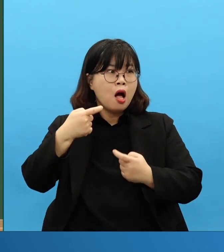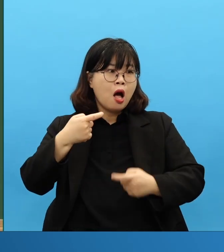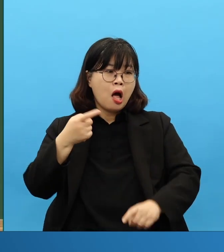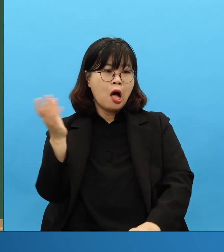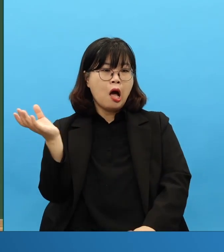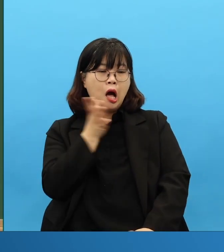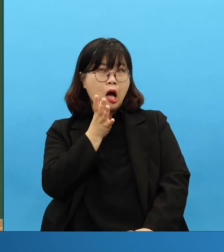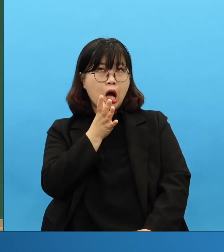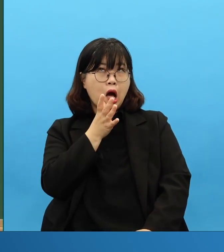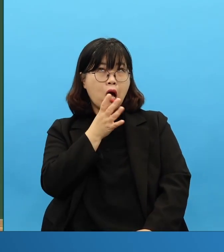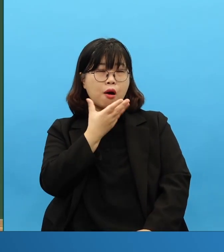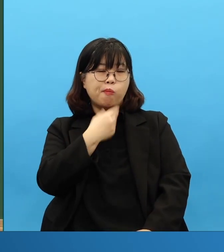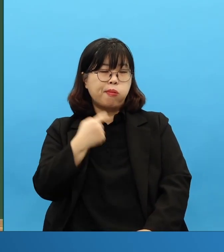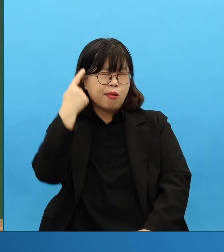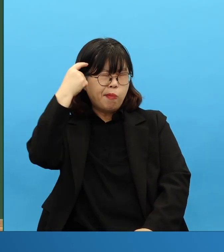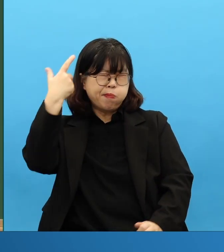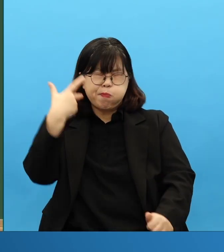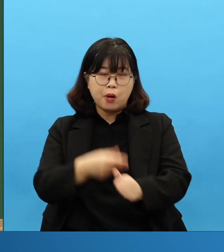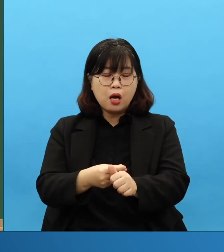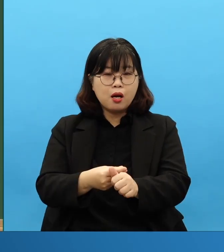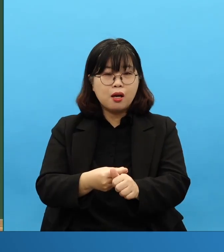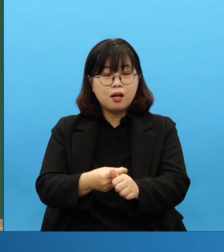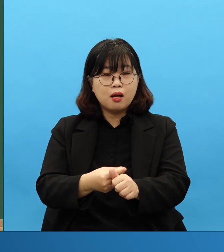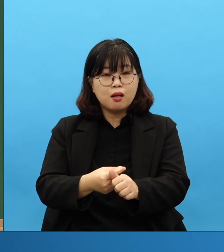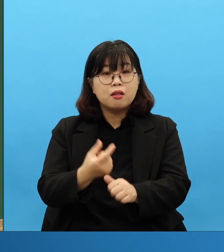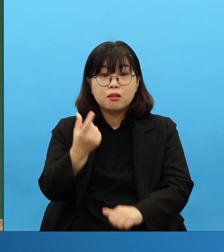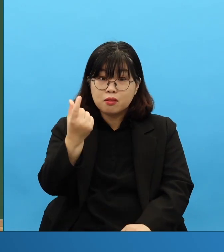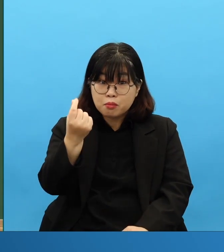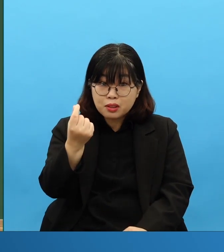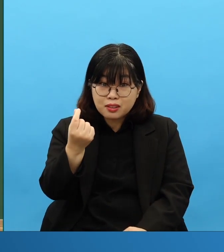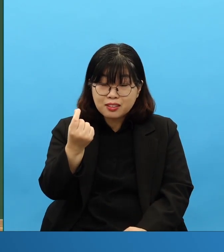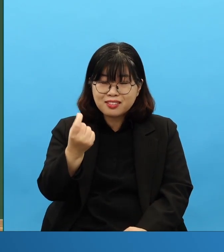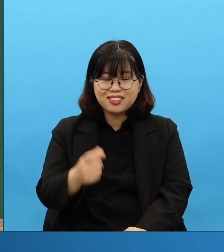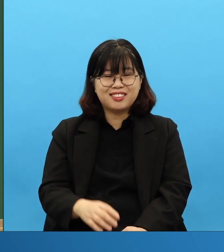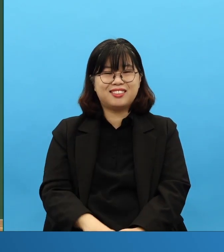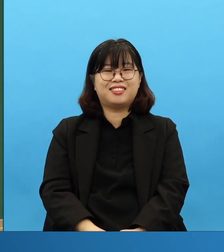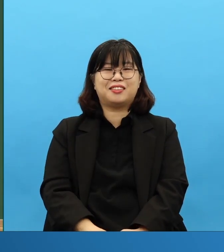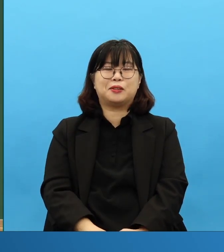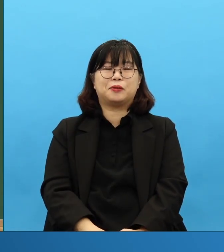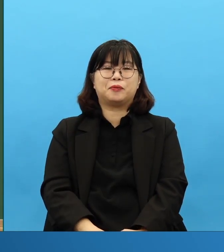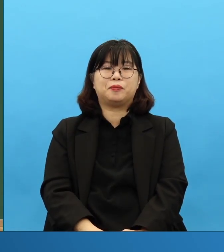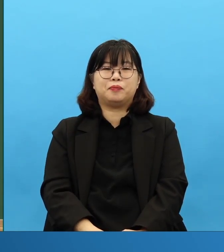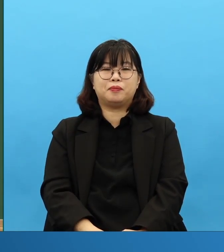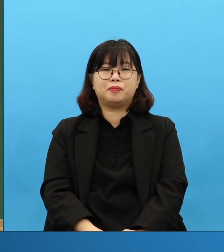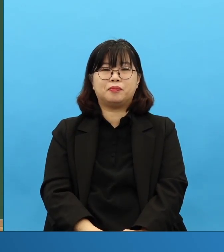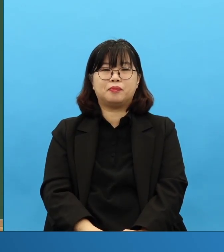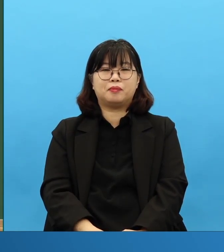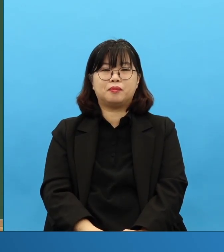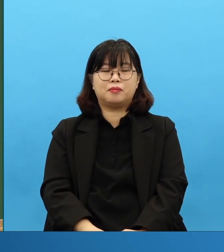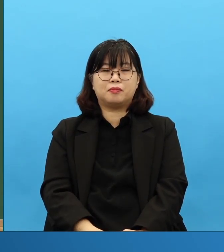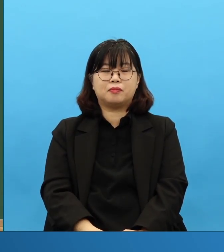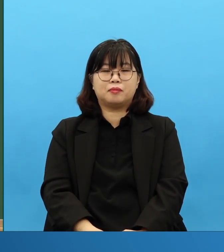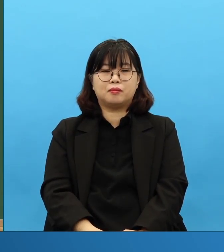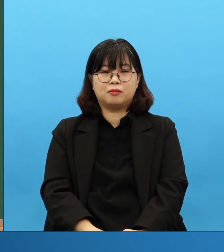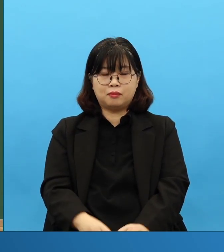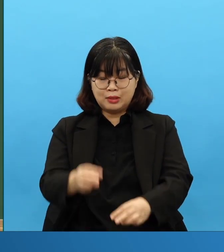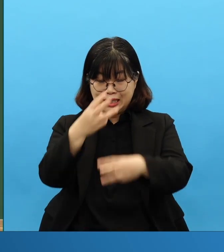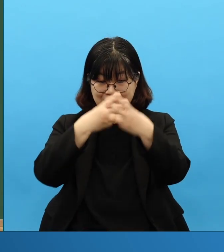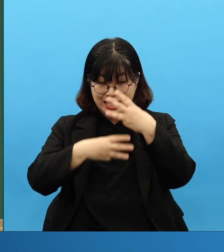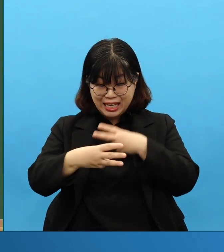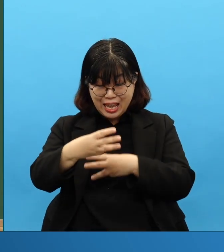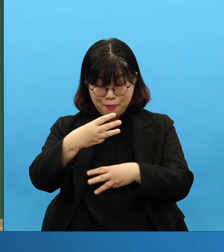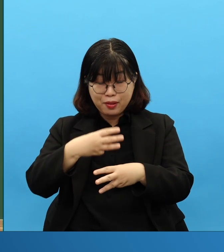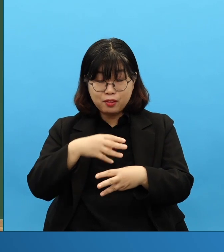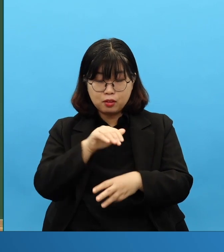렘넌트に一番重要なこと福音が刻印されることであります. 렘넌트는 밖에 나가거나 뭘 하든 간에 언젠가 뭐 하나 꽂히는 게 있습니다. 이게 중요합니다.